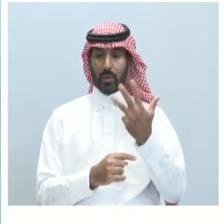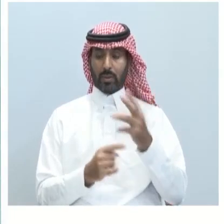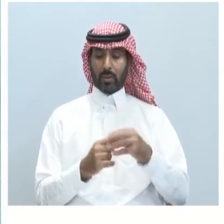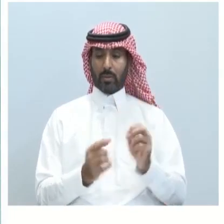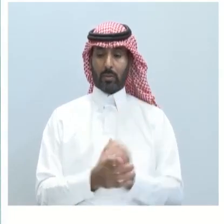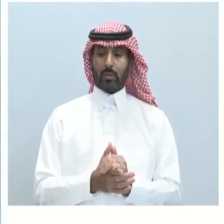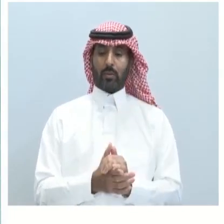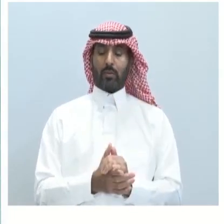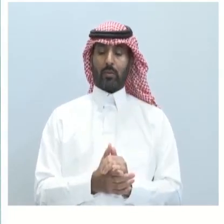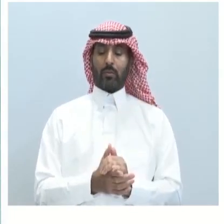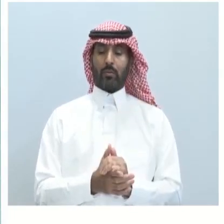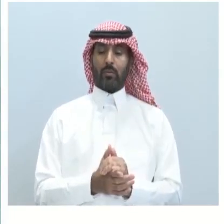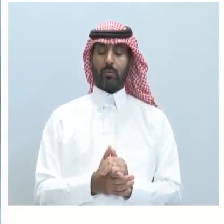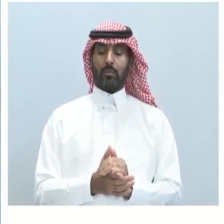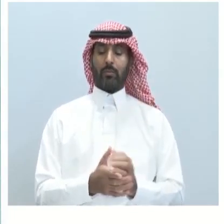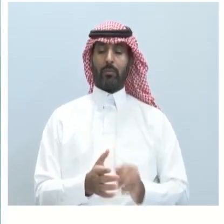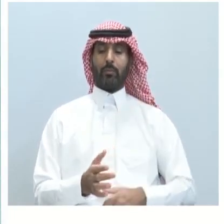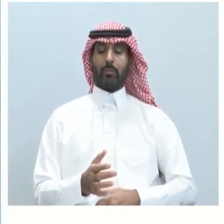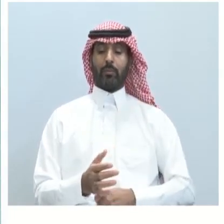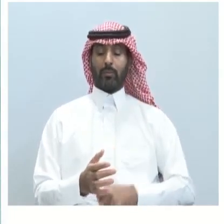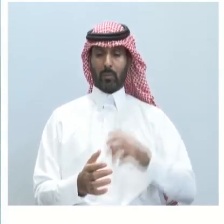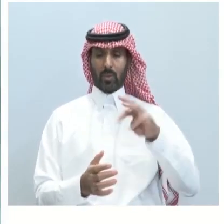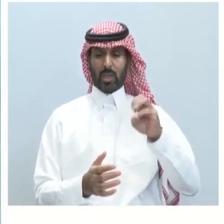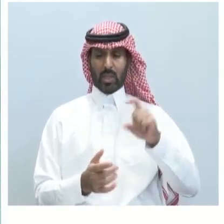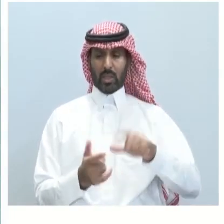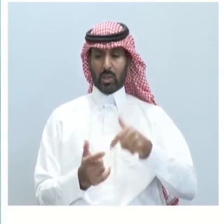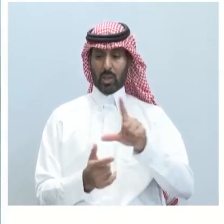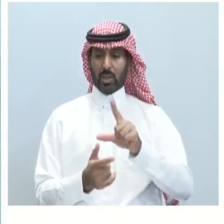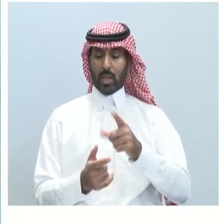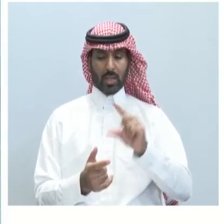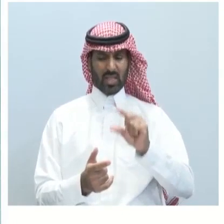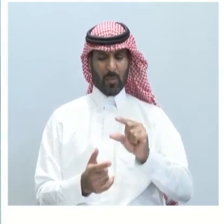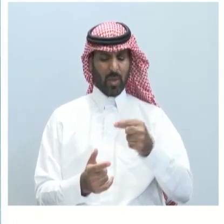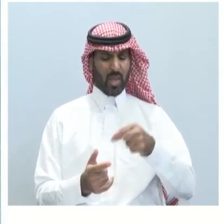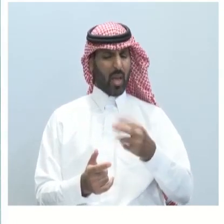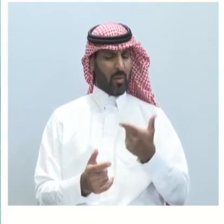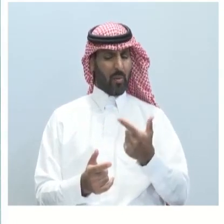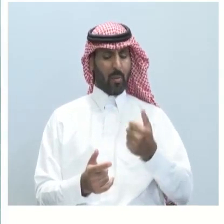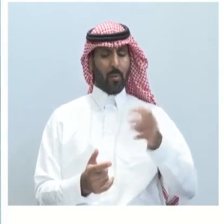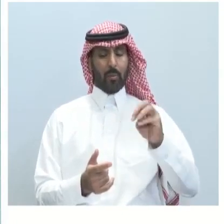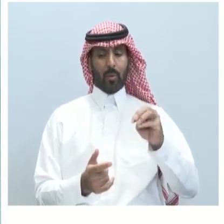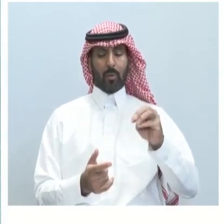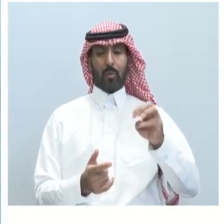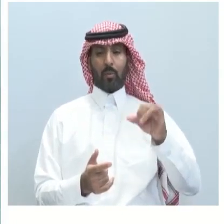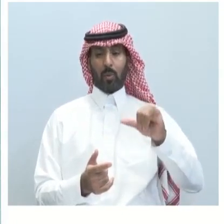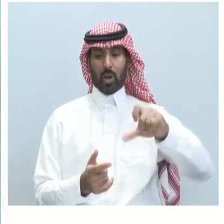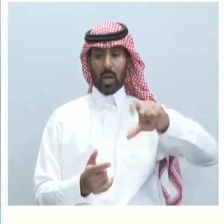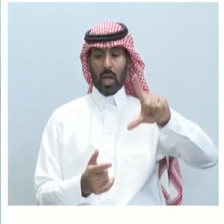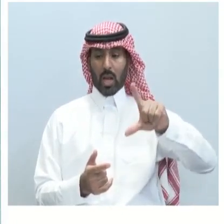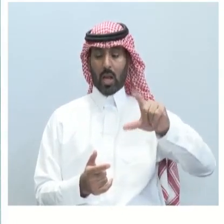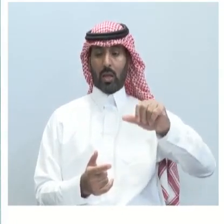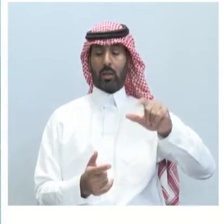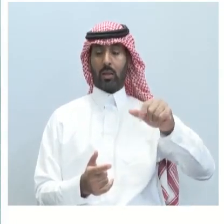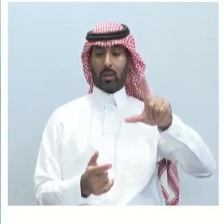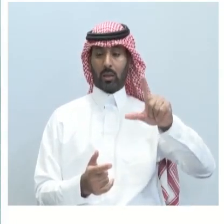لكل لتر مول لكل لتر لانه محتاج هو التركيز ووحده التركيز عندي هنا مول لكل لتر او